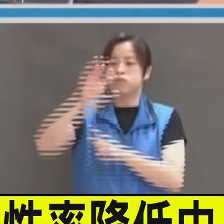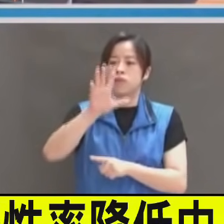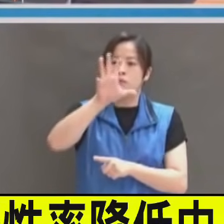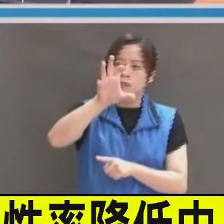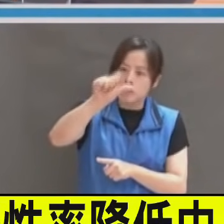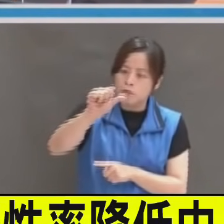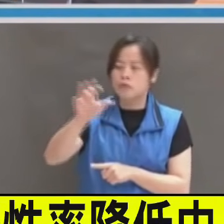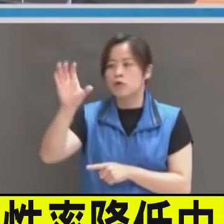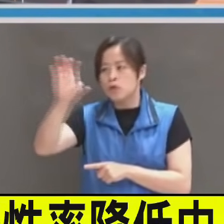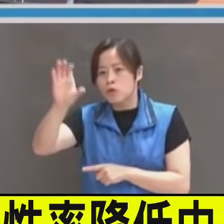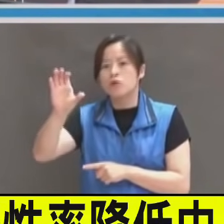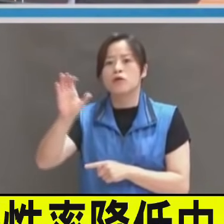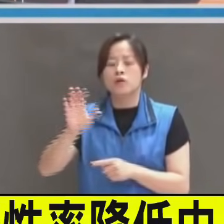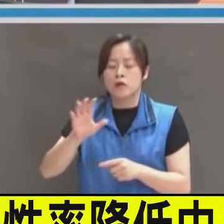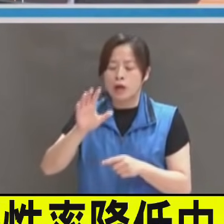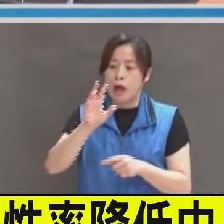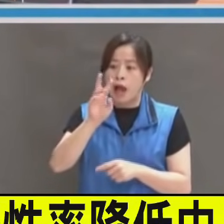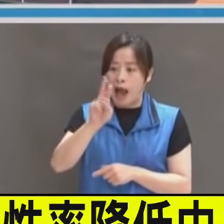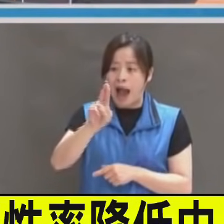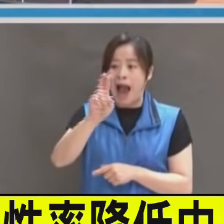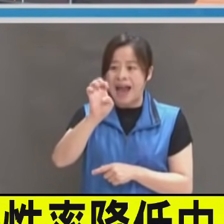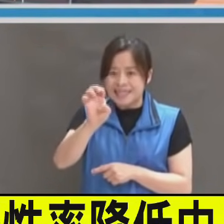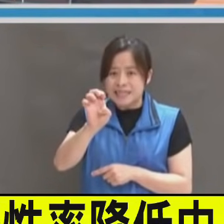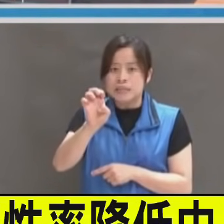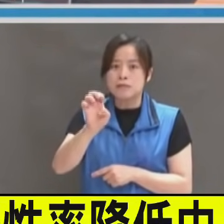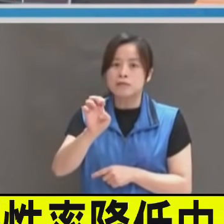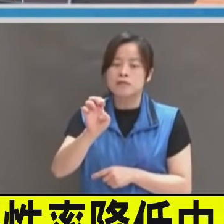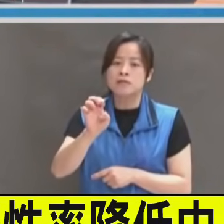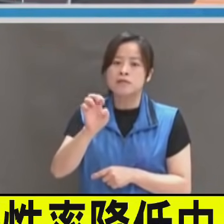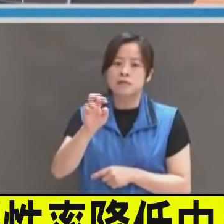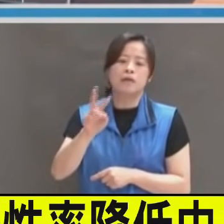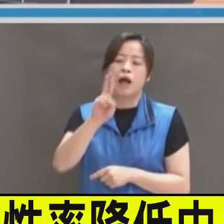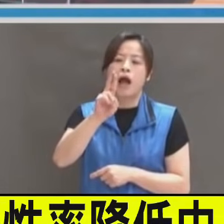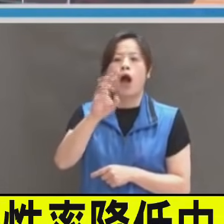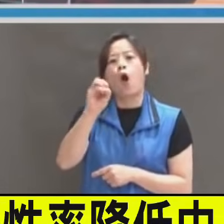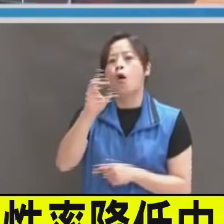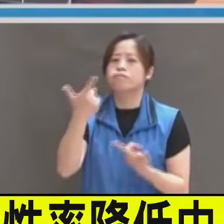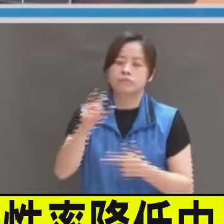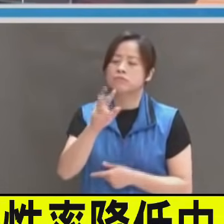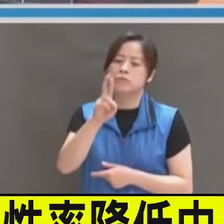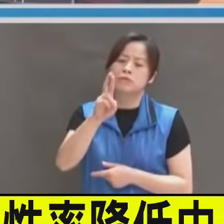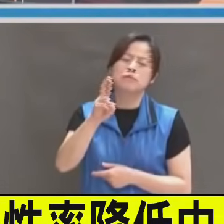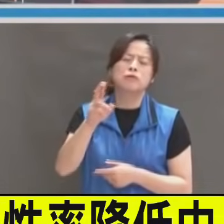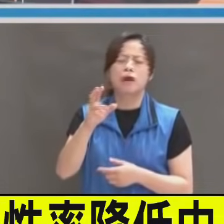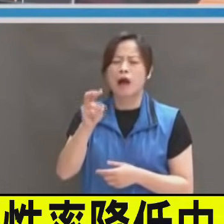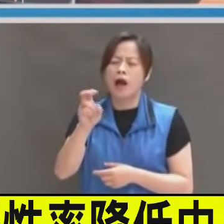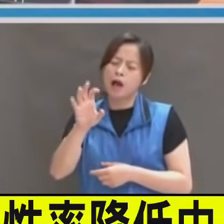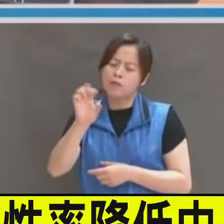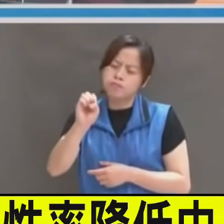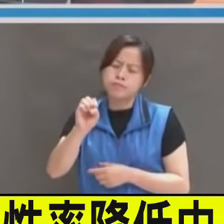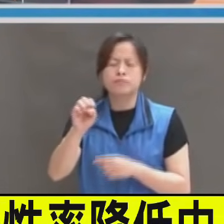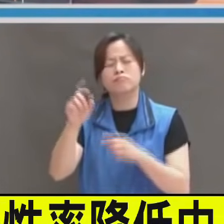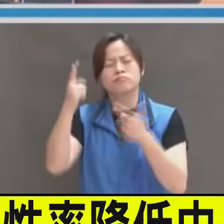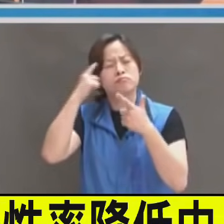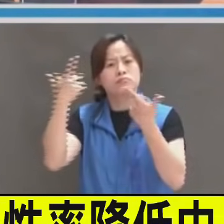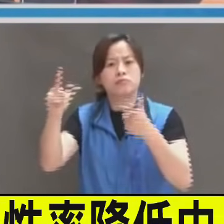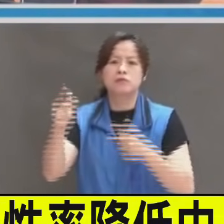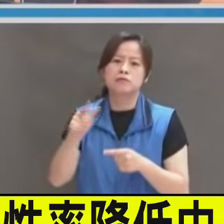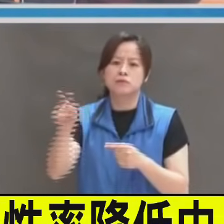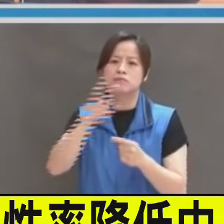就会让它小于一，这是我们大家新北市市民的希望，也是全国的希望。那